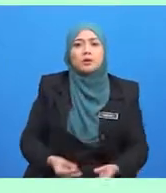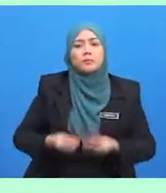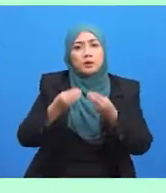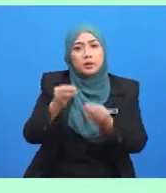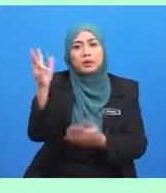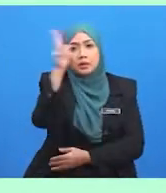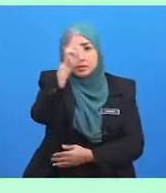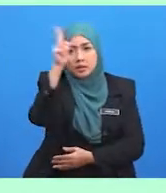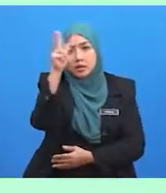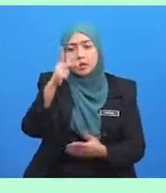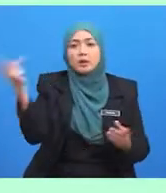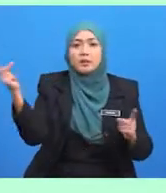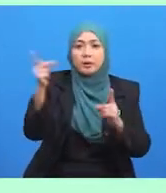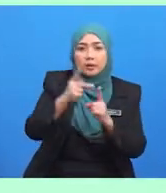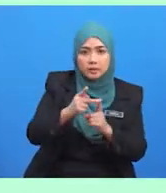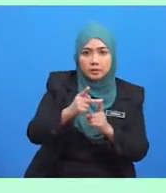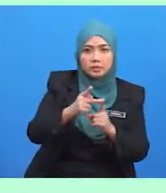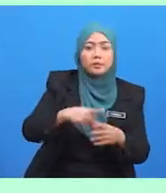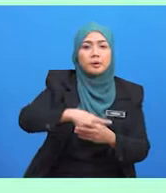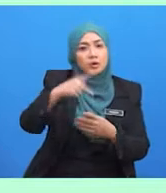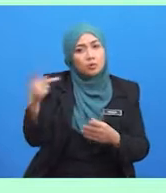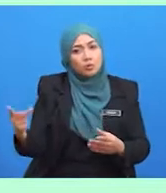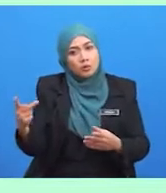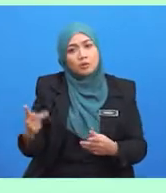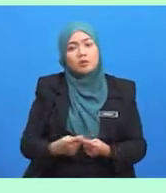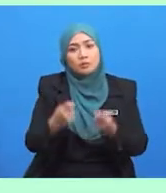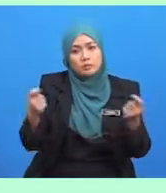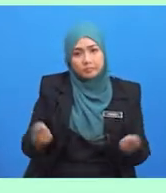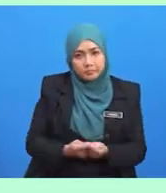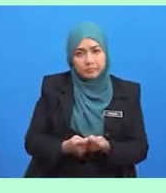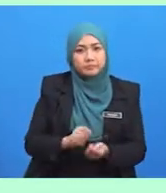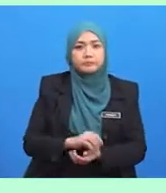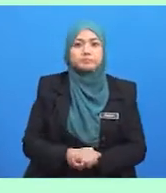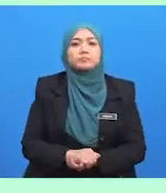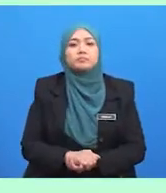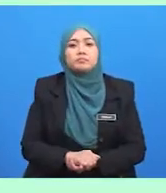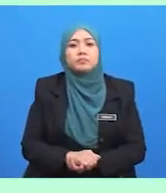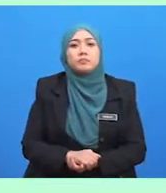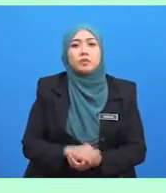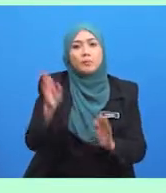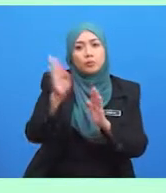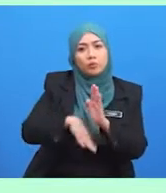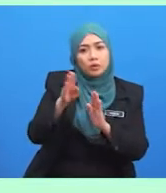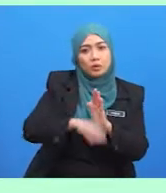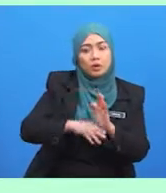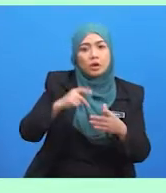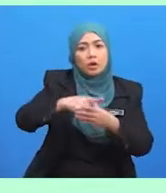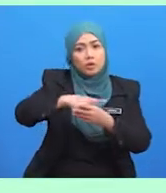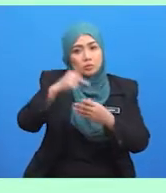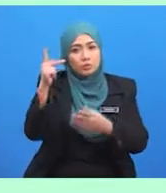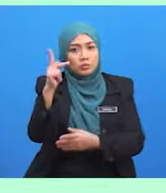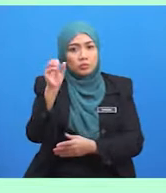tempatan. Tujuannya adalah untuk mengurangkan kos pengeluaran. Ini membolehkan